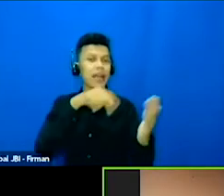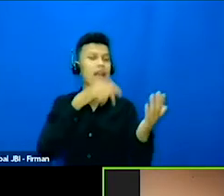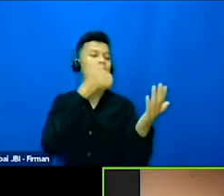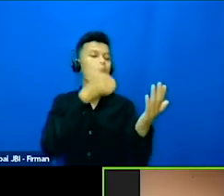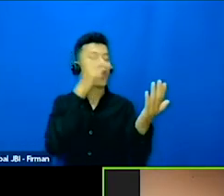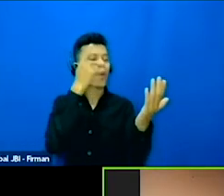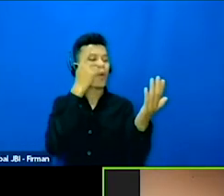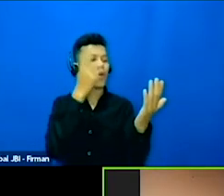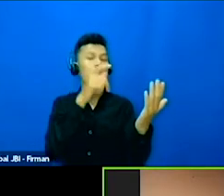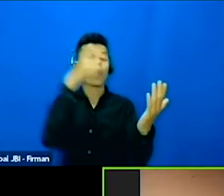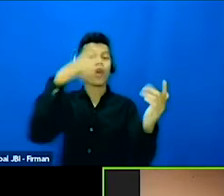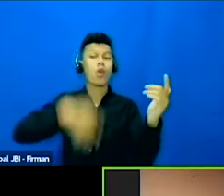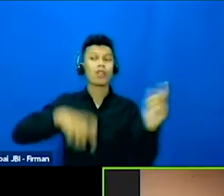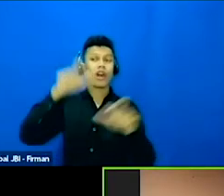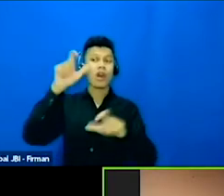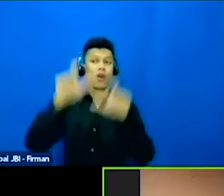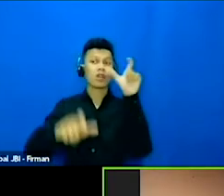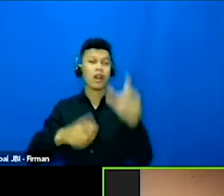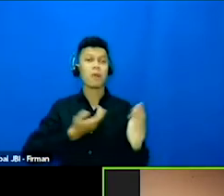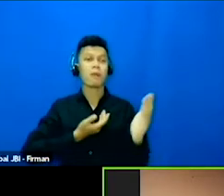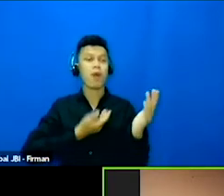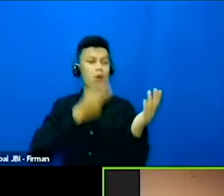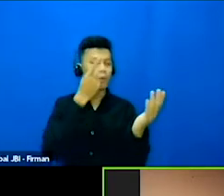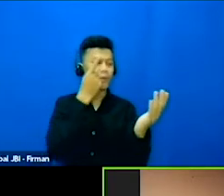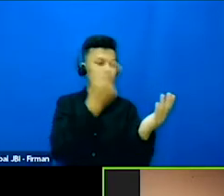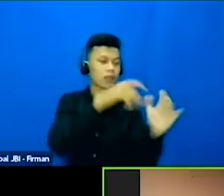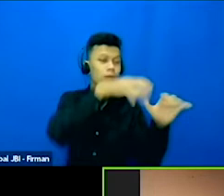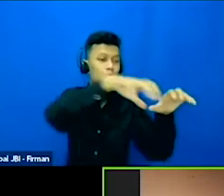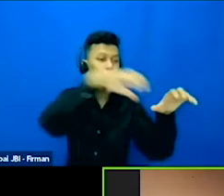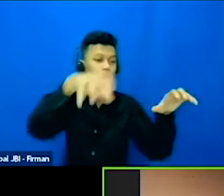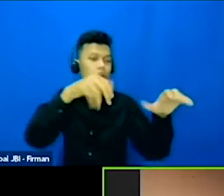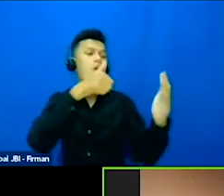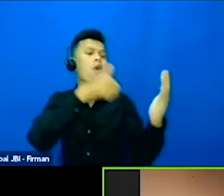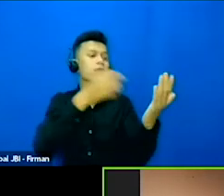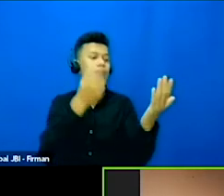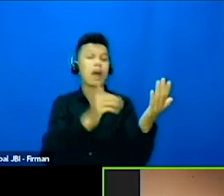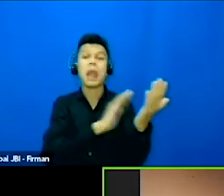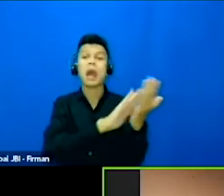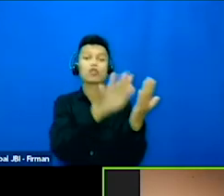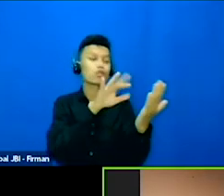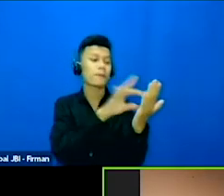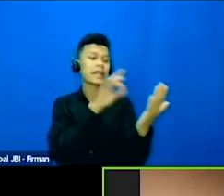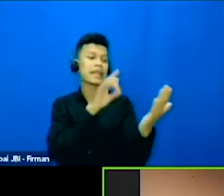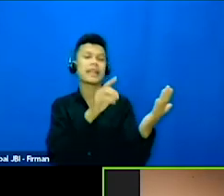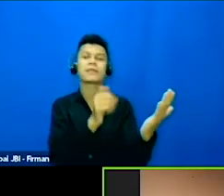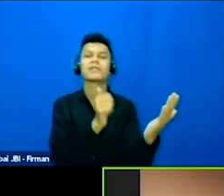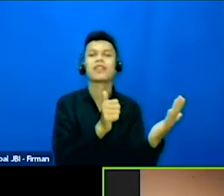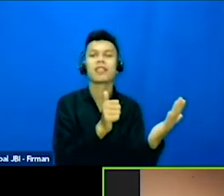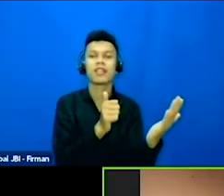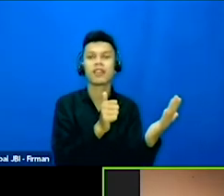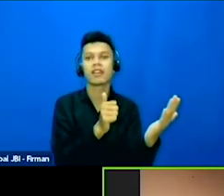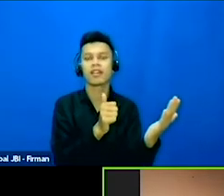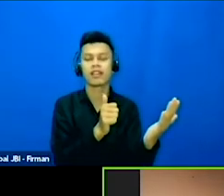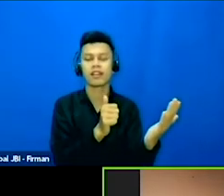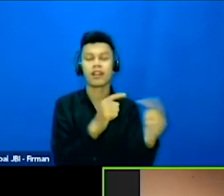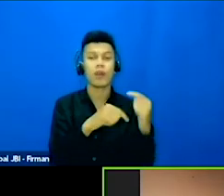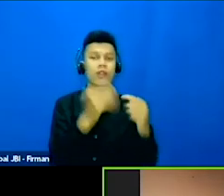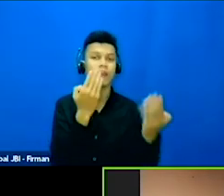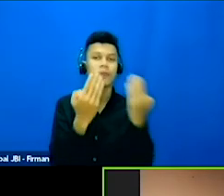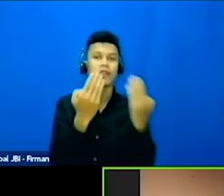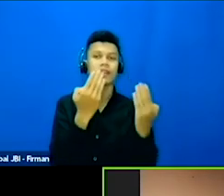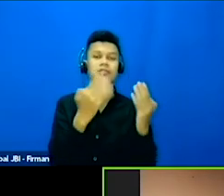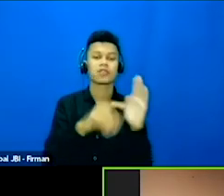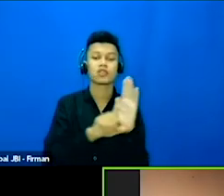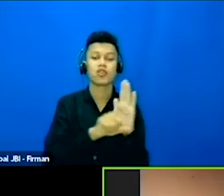ketika mau membeli sebuah produk dia bisa langsung milih disitu misalnya gitu oh misalnya